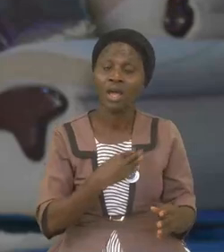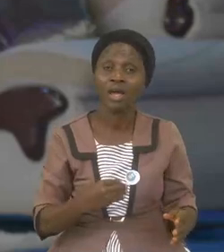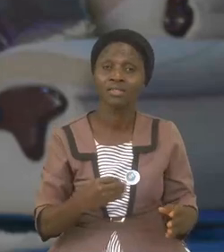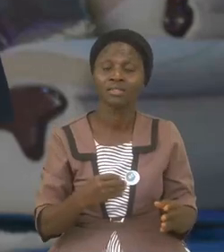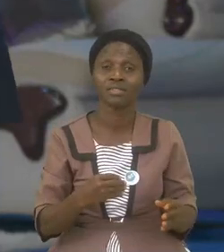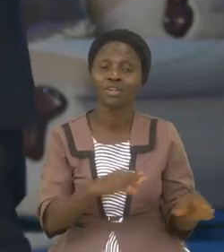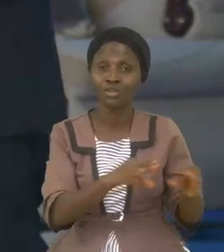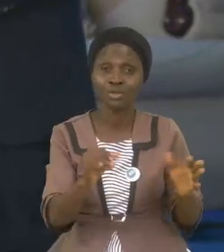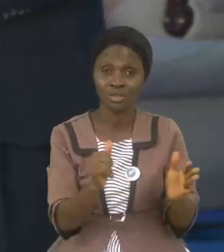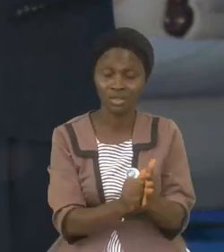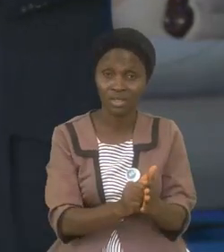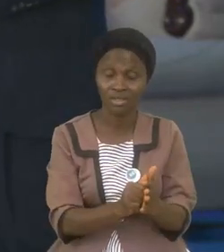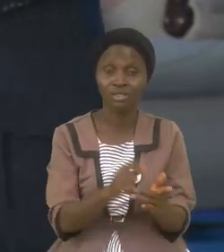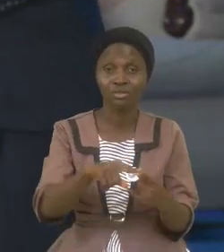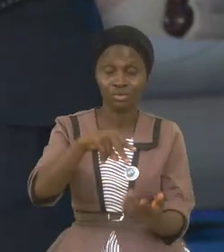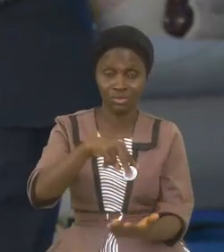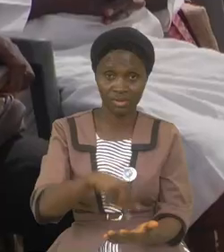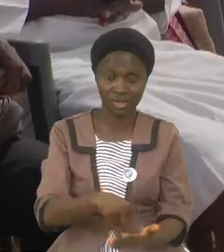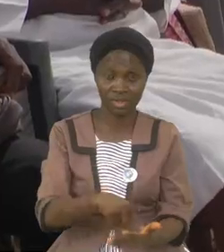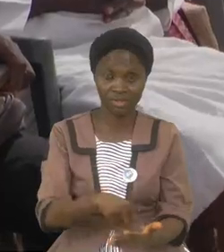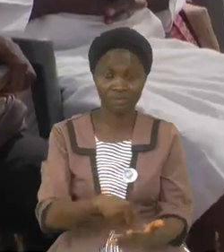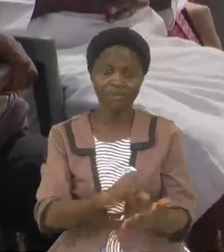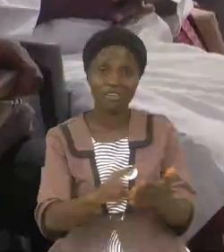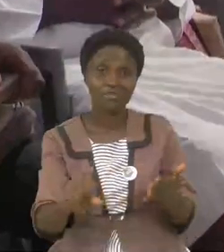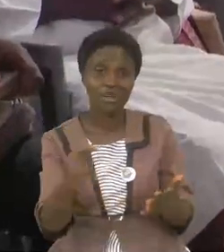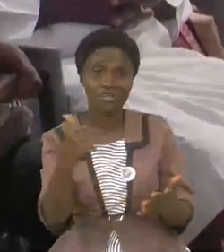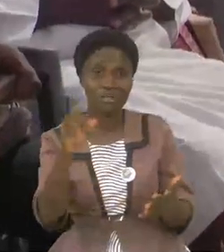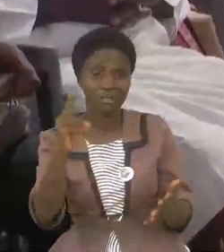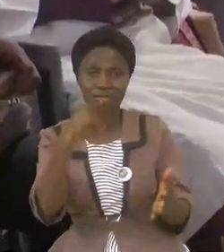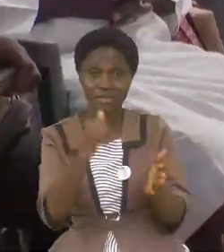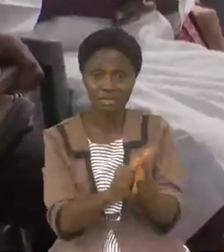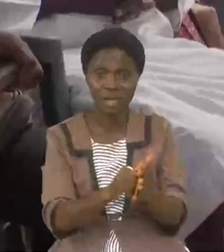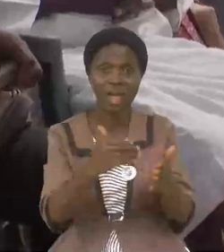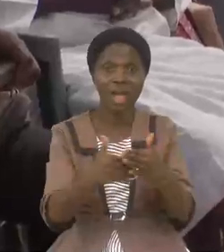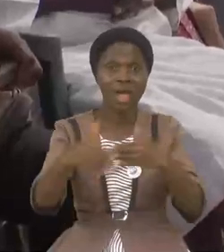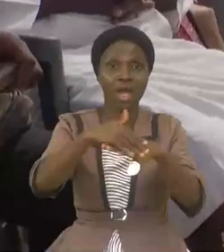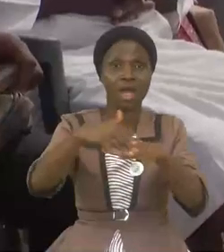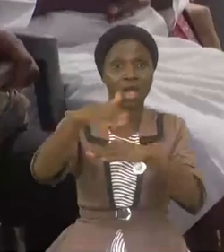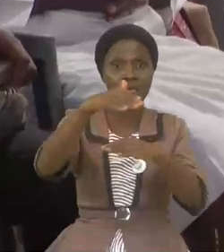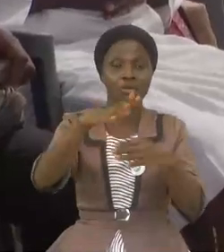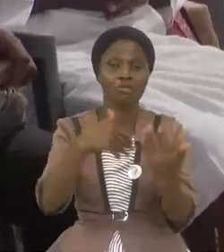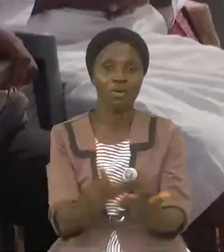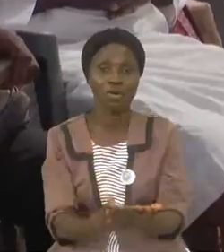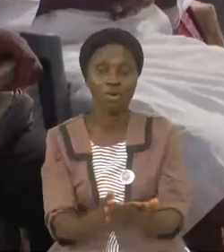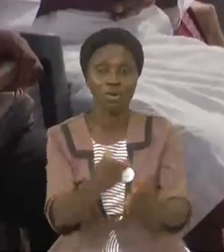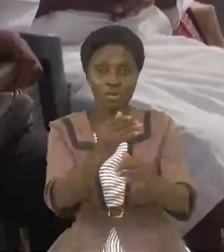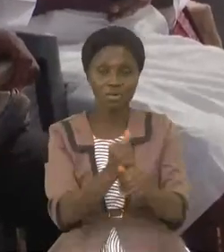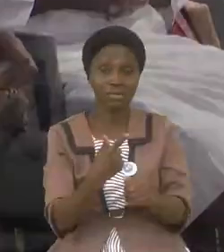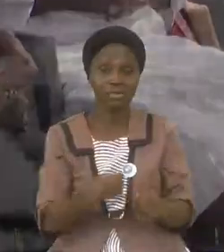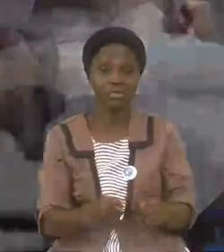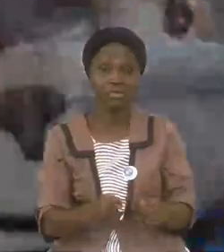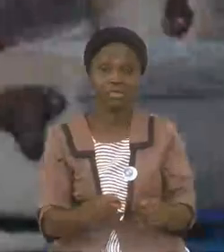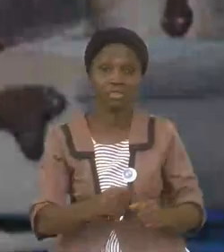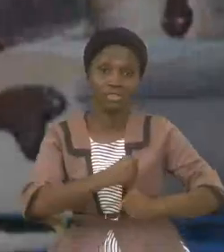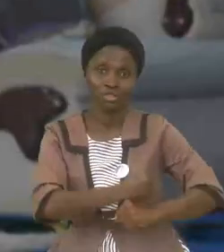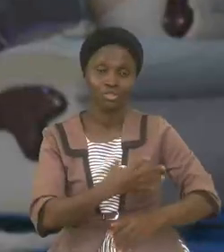le mauvais jour et tenir ferme après avoir tout surmonté. Le verset 16. Prenez pas